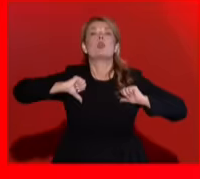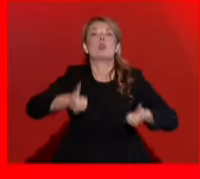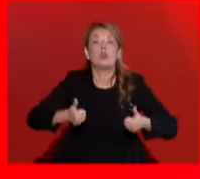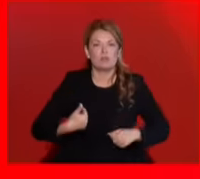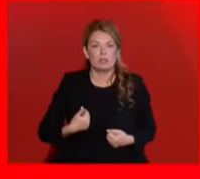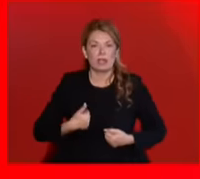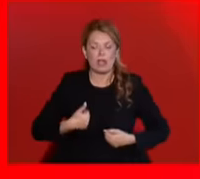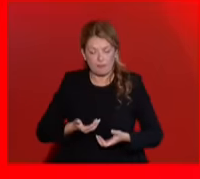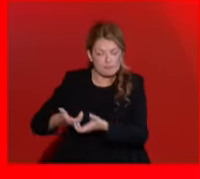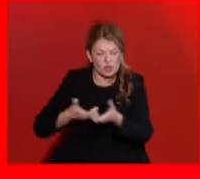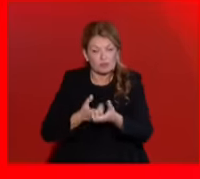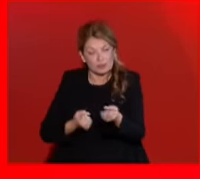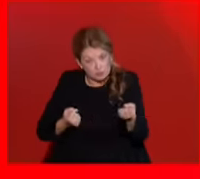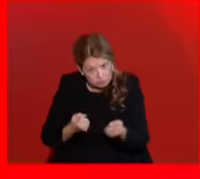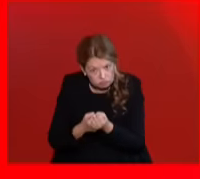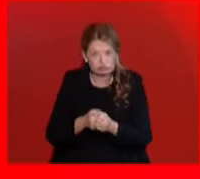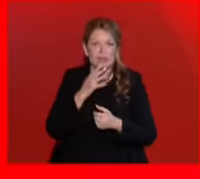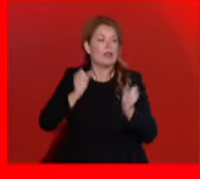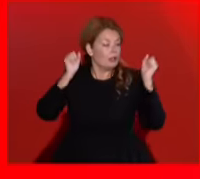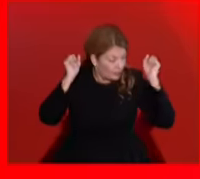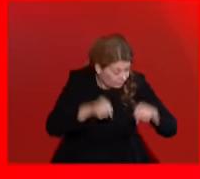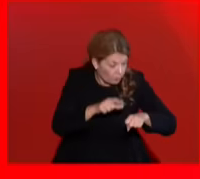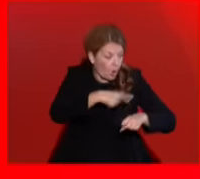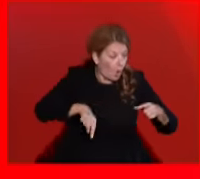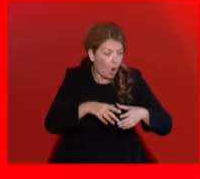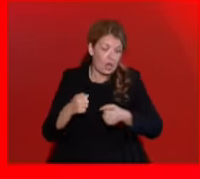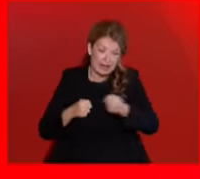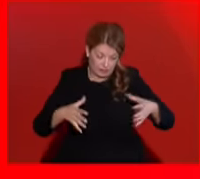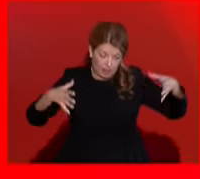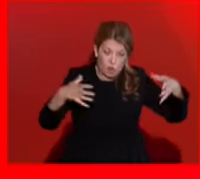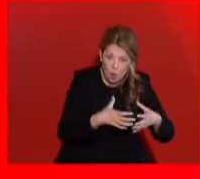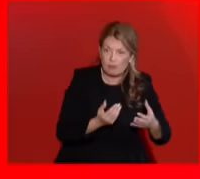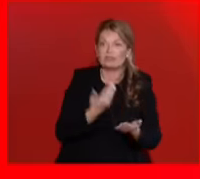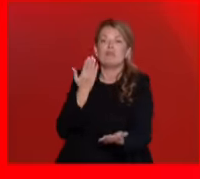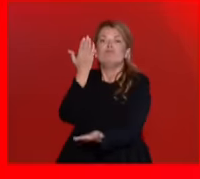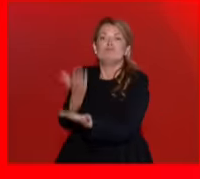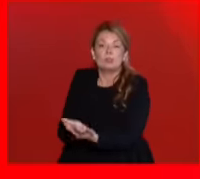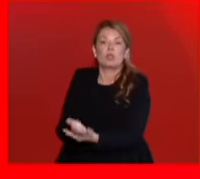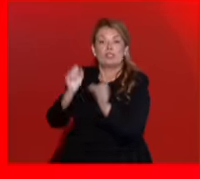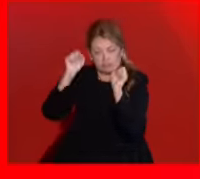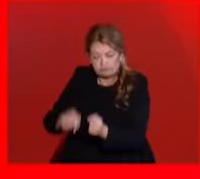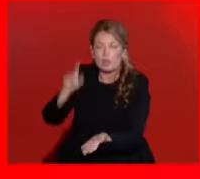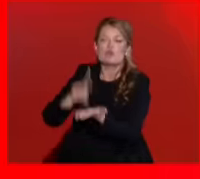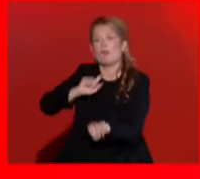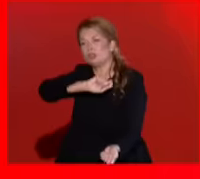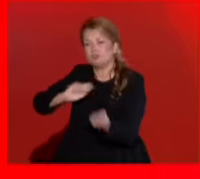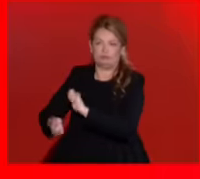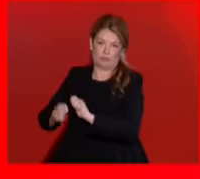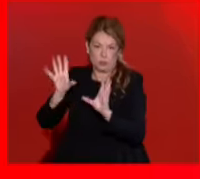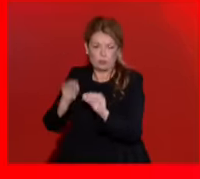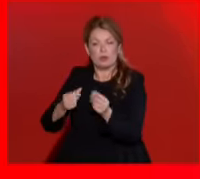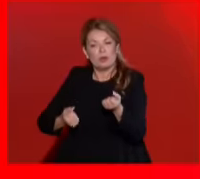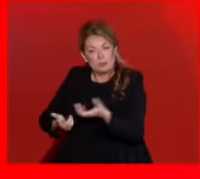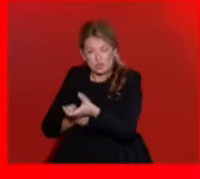αντιμετωπίστηκε θετικά, για κοινή νομοθετική παρέμβαση των κομμάτων της προοδευτικής αντιπολίτευσης για